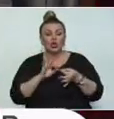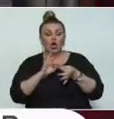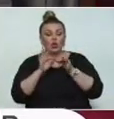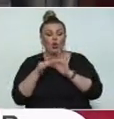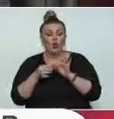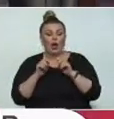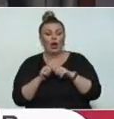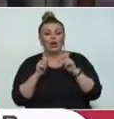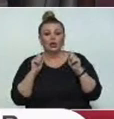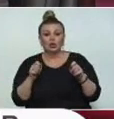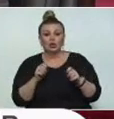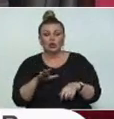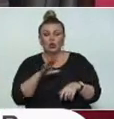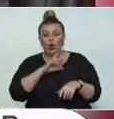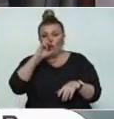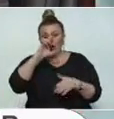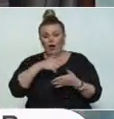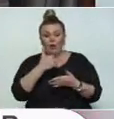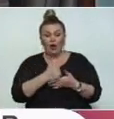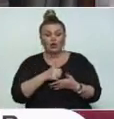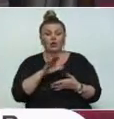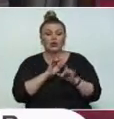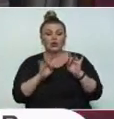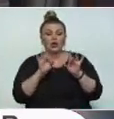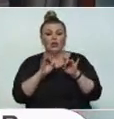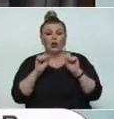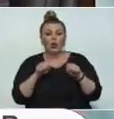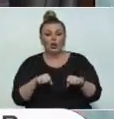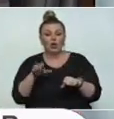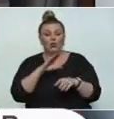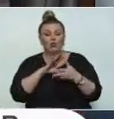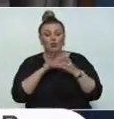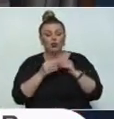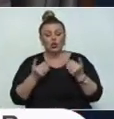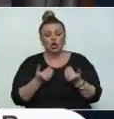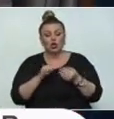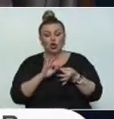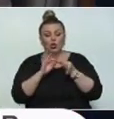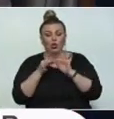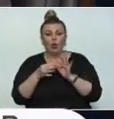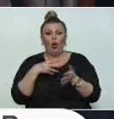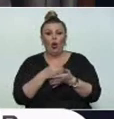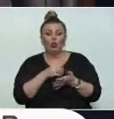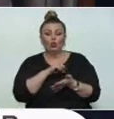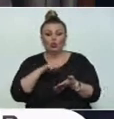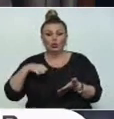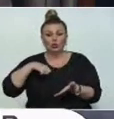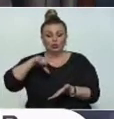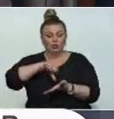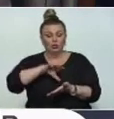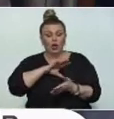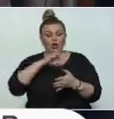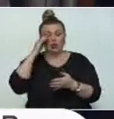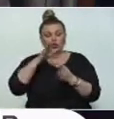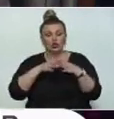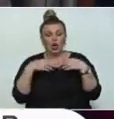komplekslərinin açılışları həyata keçirildi. Ölkə başçımız demək olar ki, bütün yaşayış komplekslərinin açılışlarında özü şəxsən iştirak elədi, şəhid